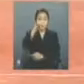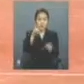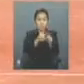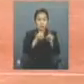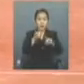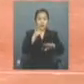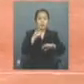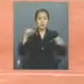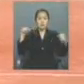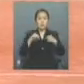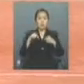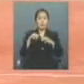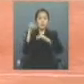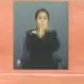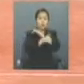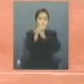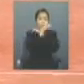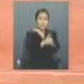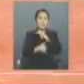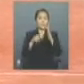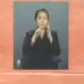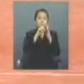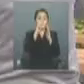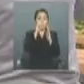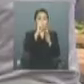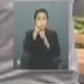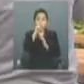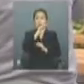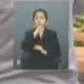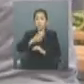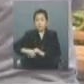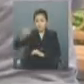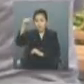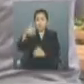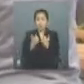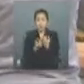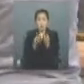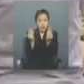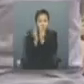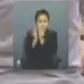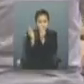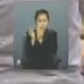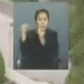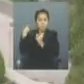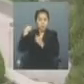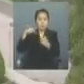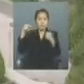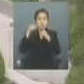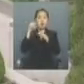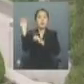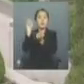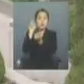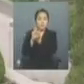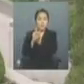แลนด์ค่ะถ้าโจโควิชสามารถคว้าแชมป์รายการนี้ได้ก็จะทำคะแนนสะสมขึ้นไปกดดันนาดาวในการครองต